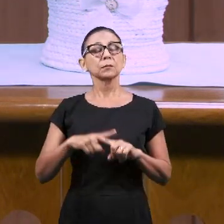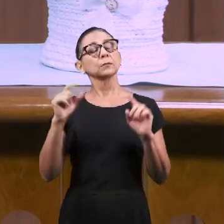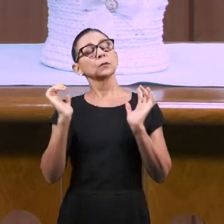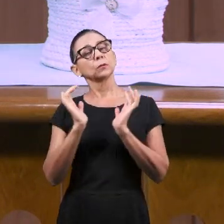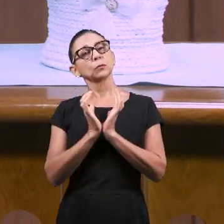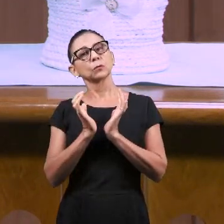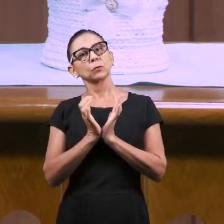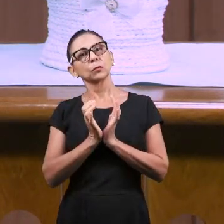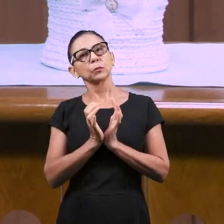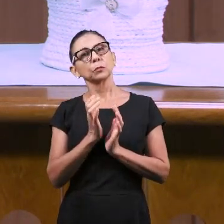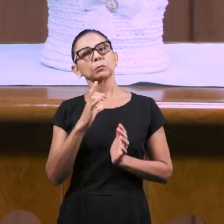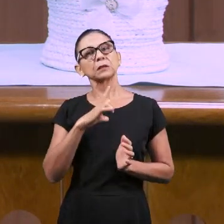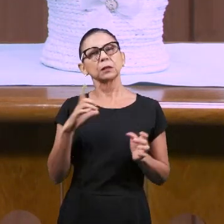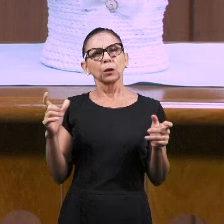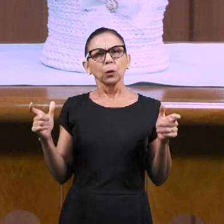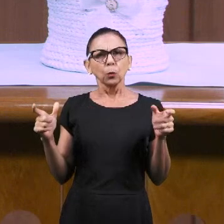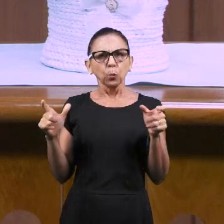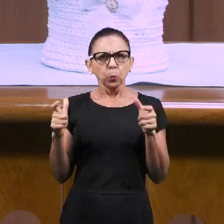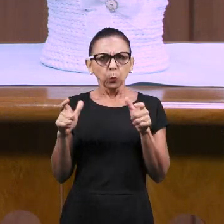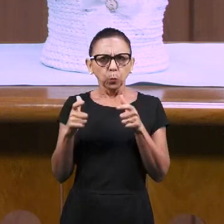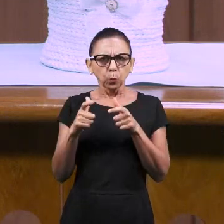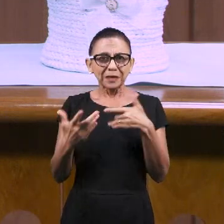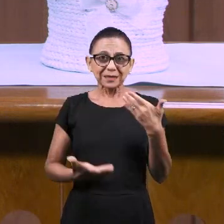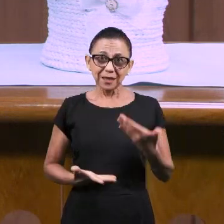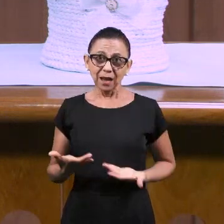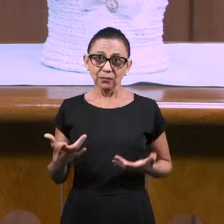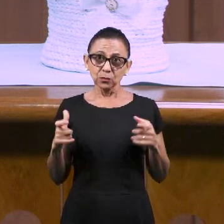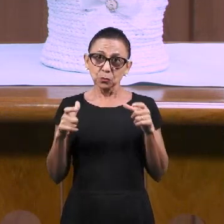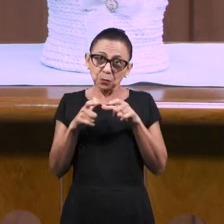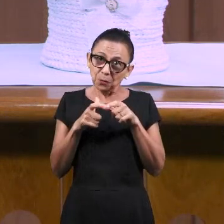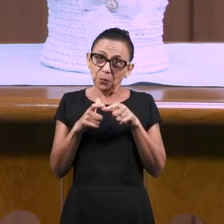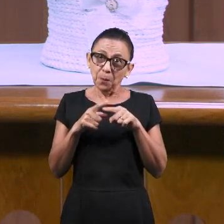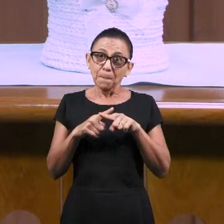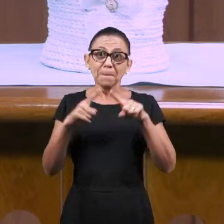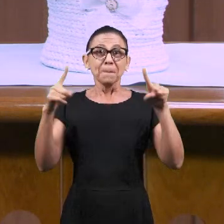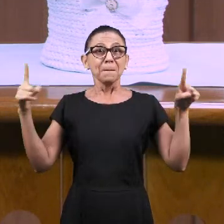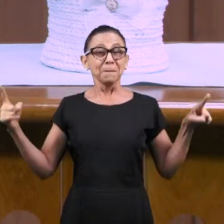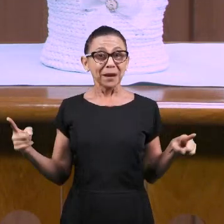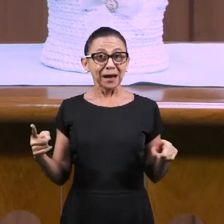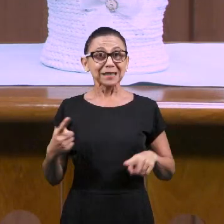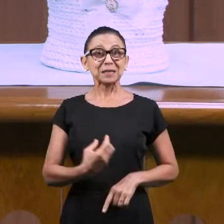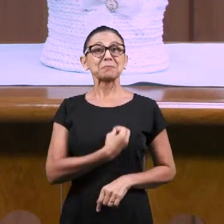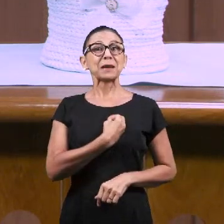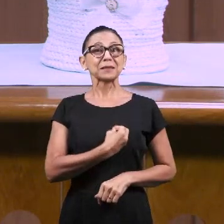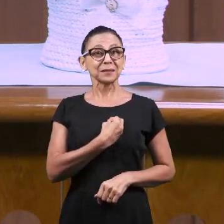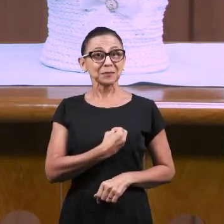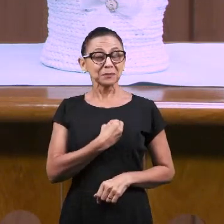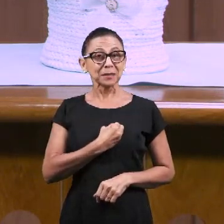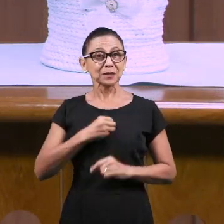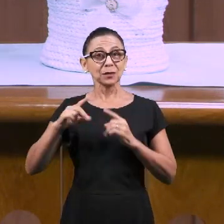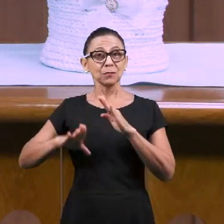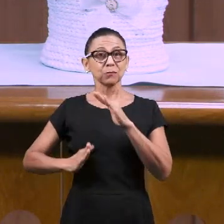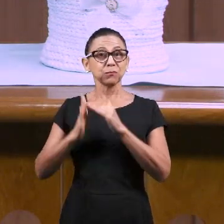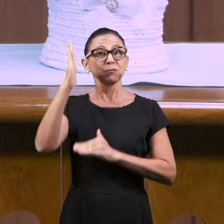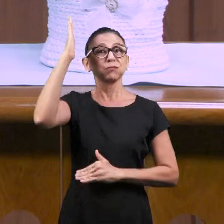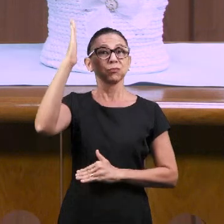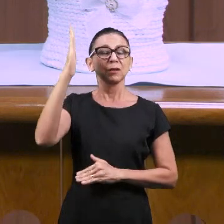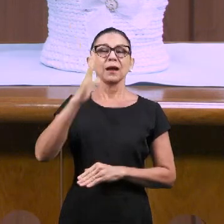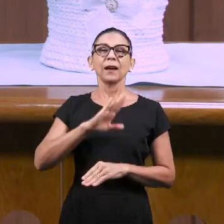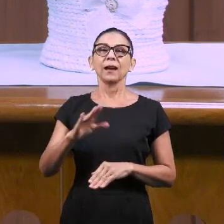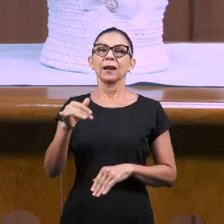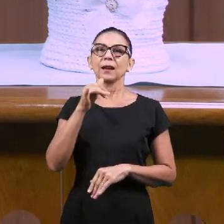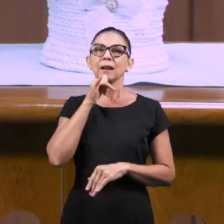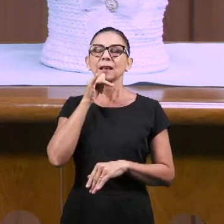nombre de participation. Mais vous avez des groupes qui ont un nombre plus petit de membres, mais il y a plus de participation. Nous avons le